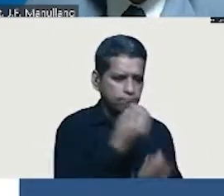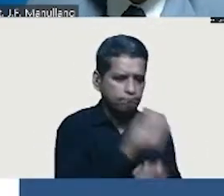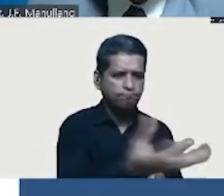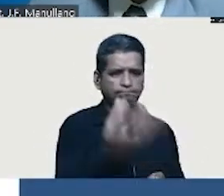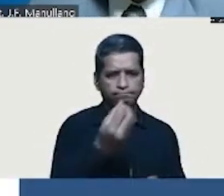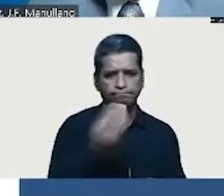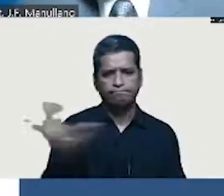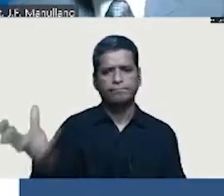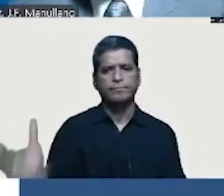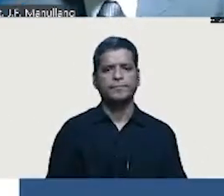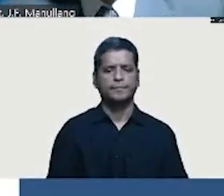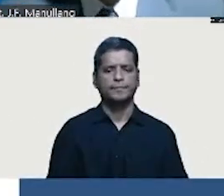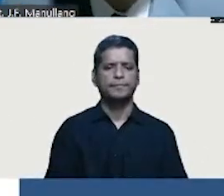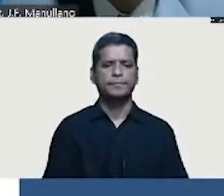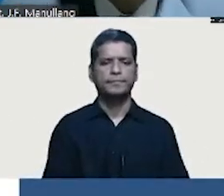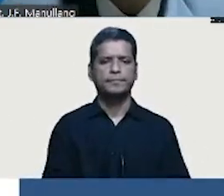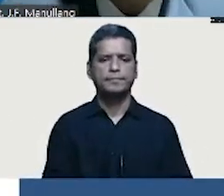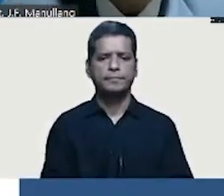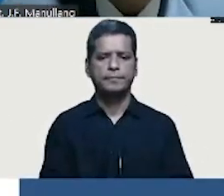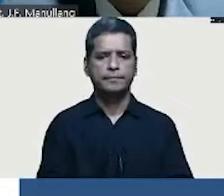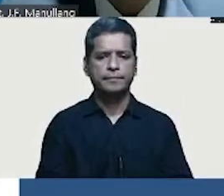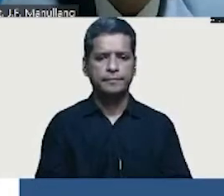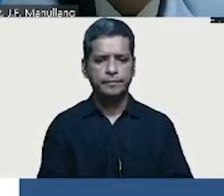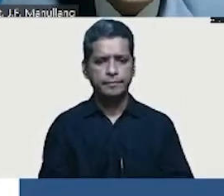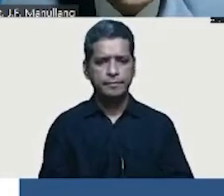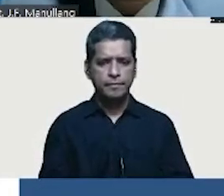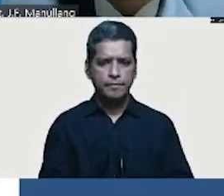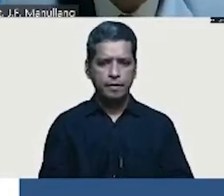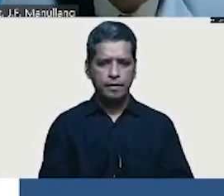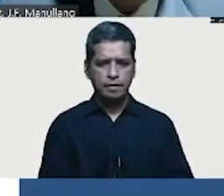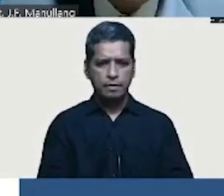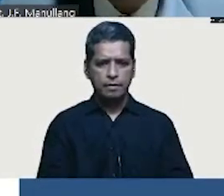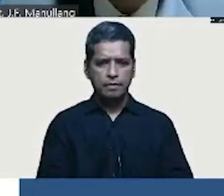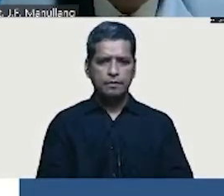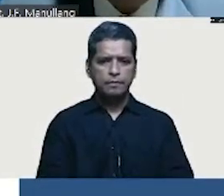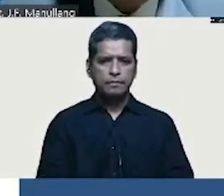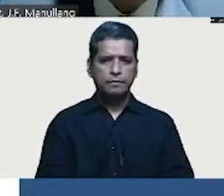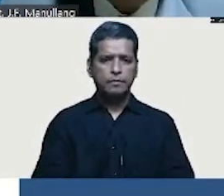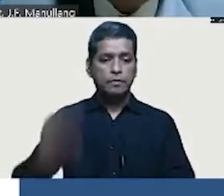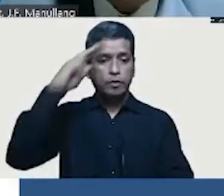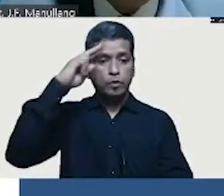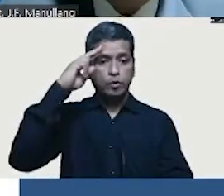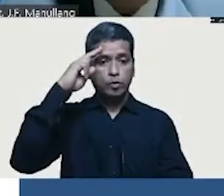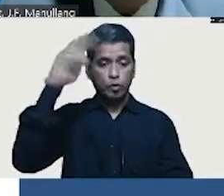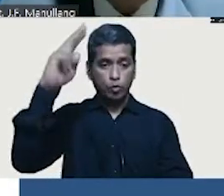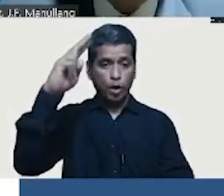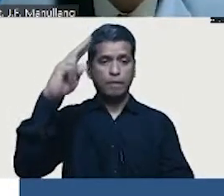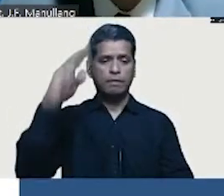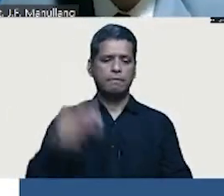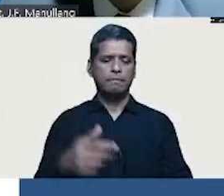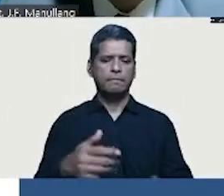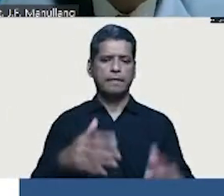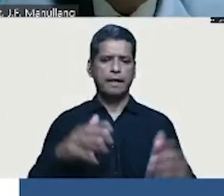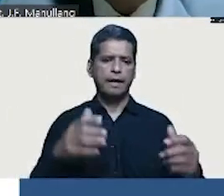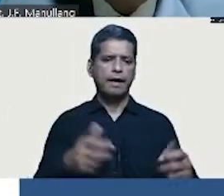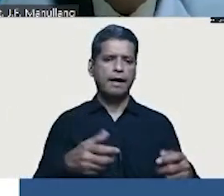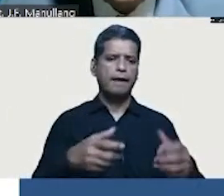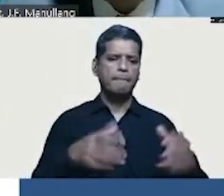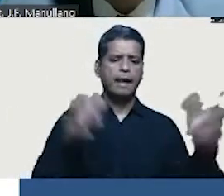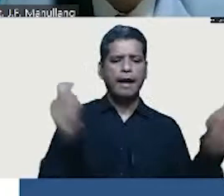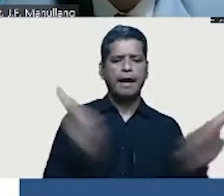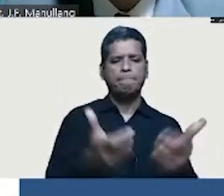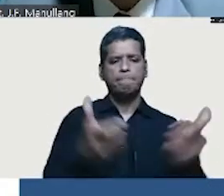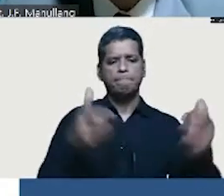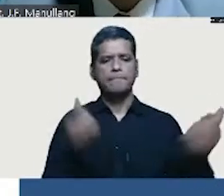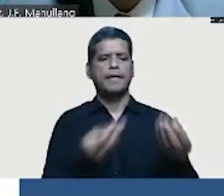karena di lingkungan menyingkapkan itu kepada para hambanya nabi dengan tujuan